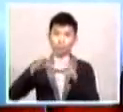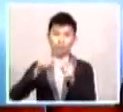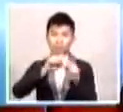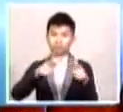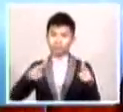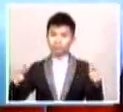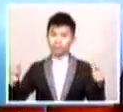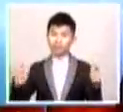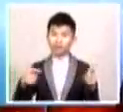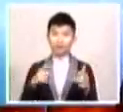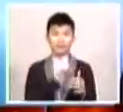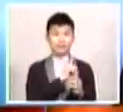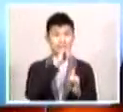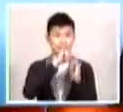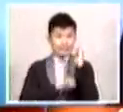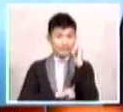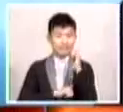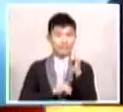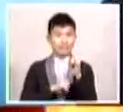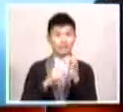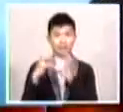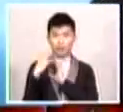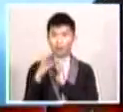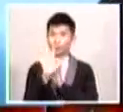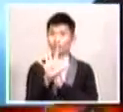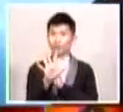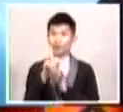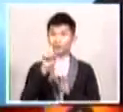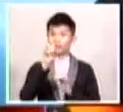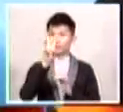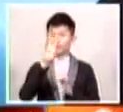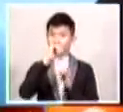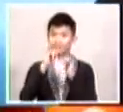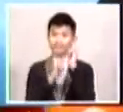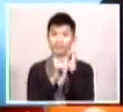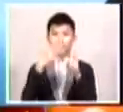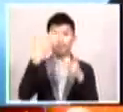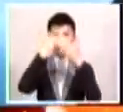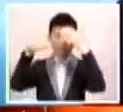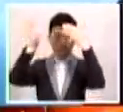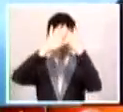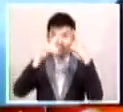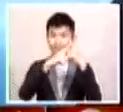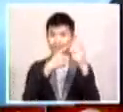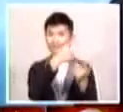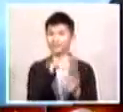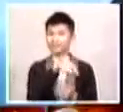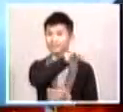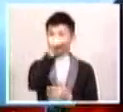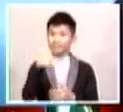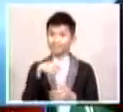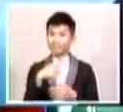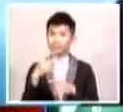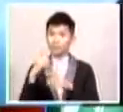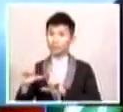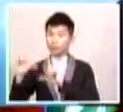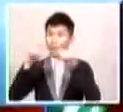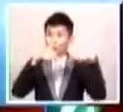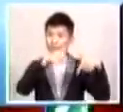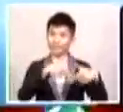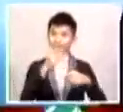完成独特的历史使命。13世纪的蒙古人用武力征服，打开了东方和西方交流